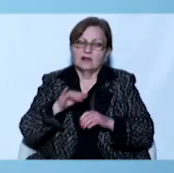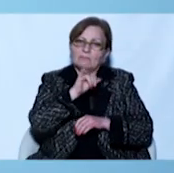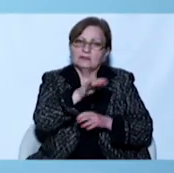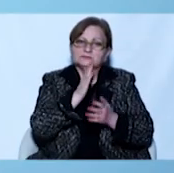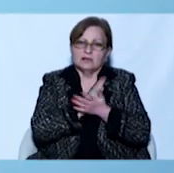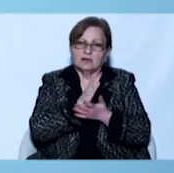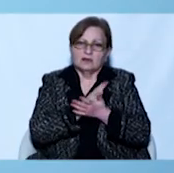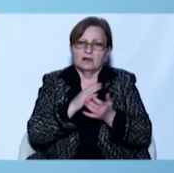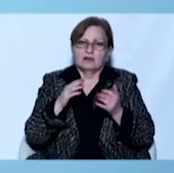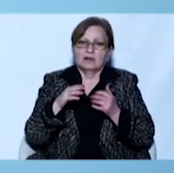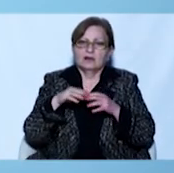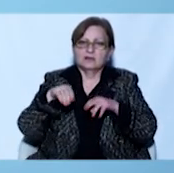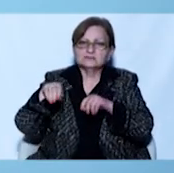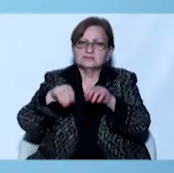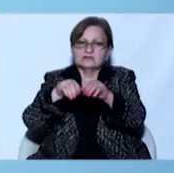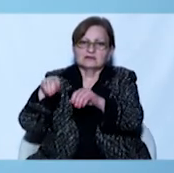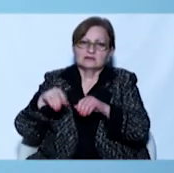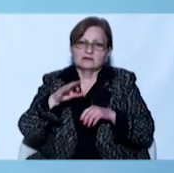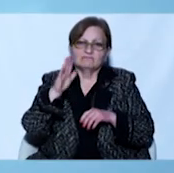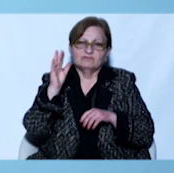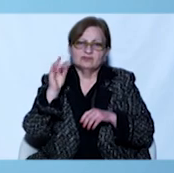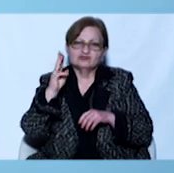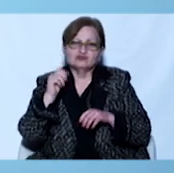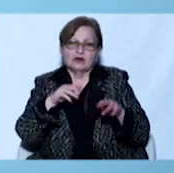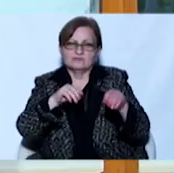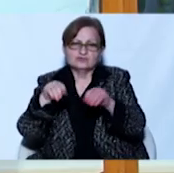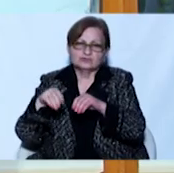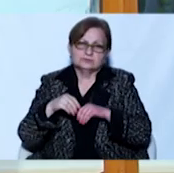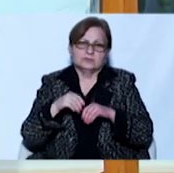აქვს, ჩავსვათ სიტყვა ქვიშა.